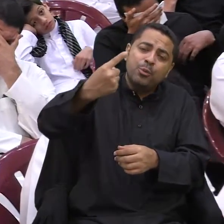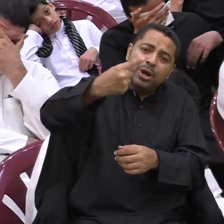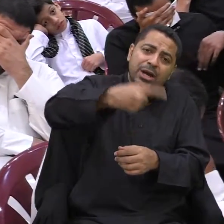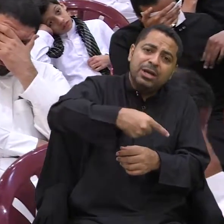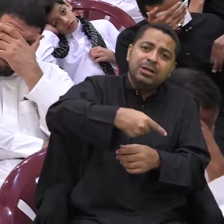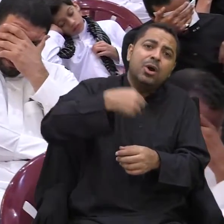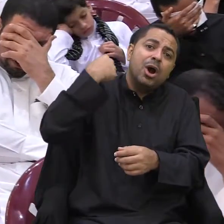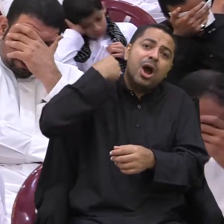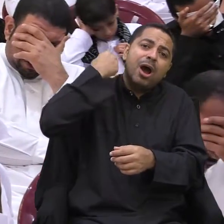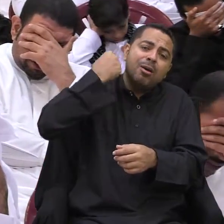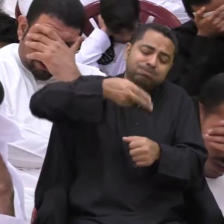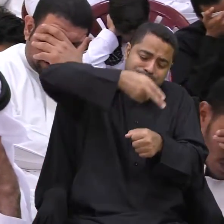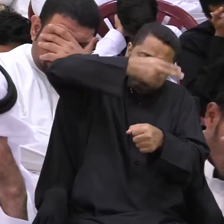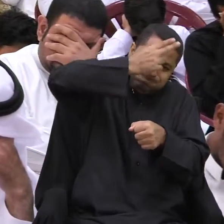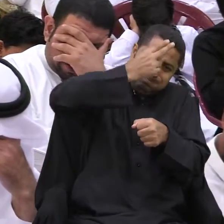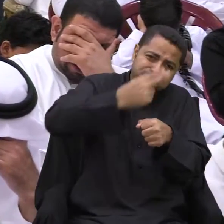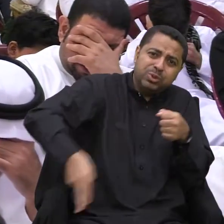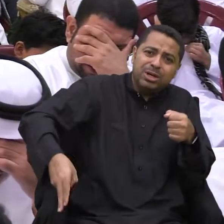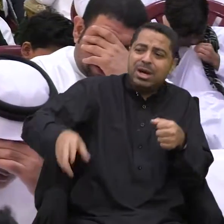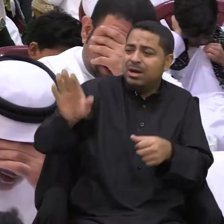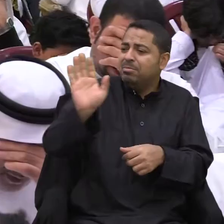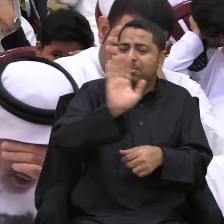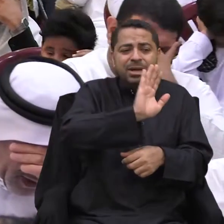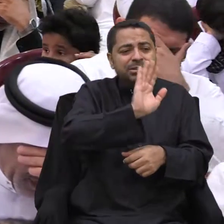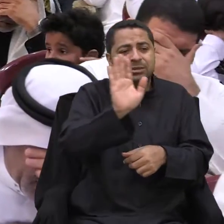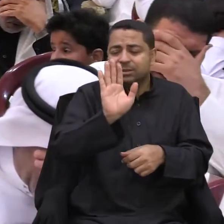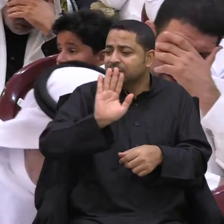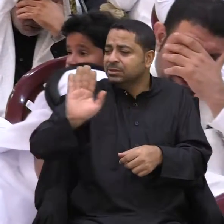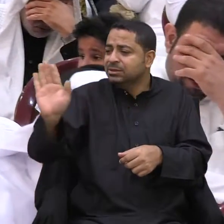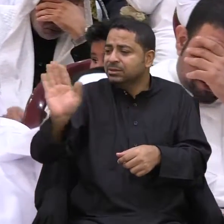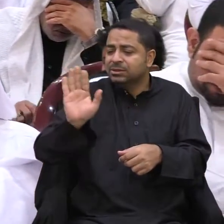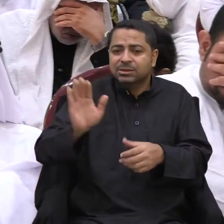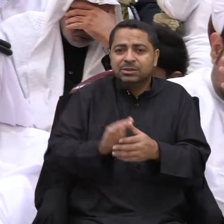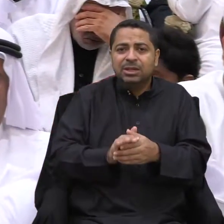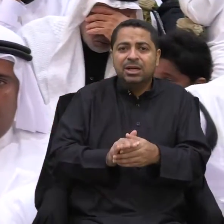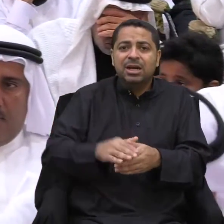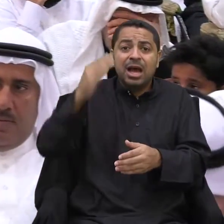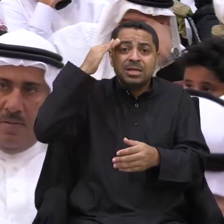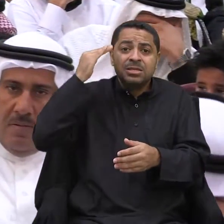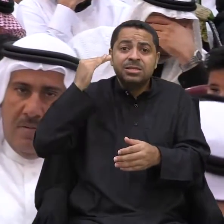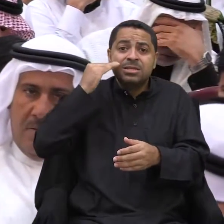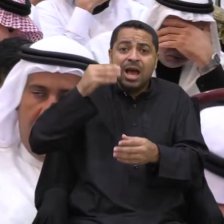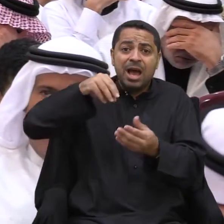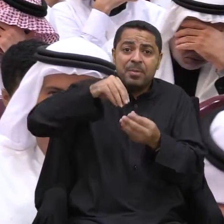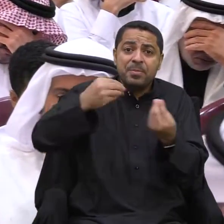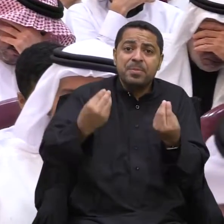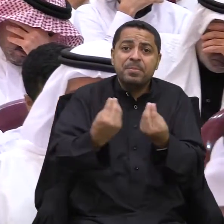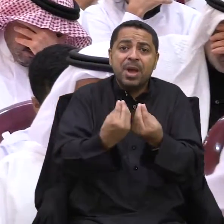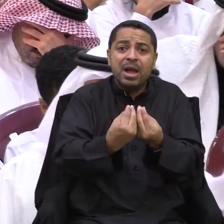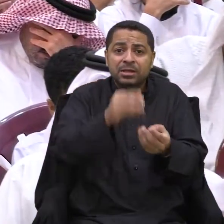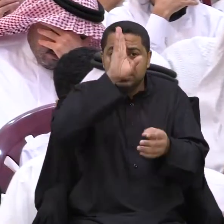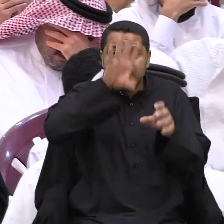عاشر يذبحوني الوداع. فأحطن به النساء،